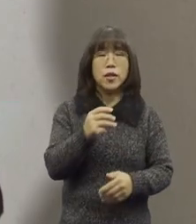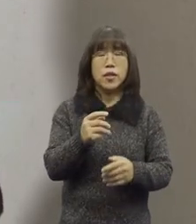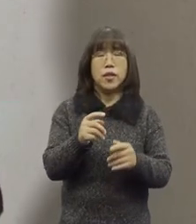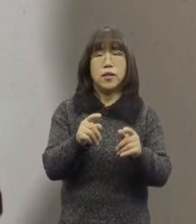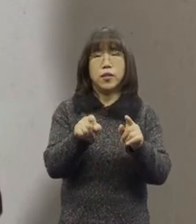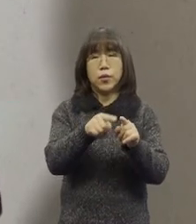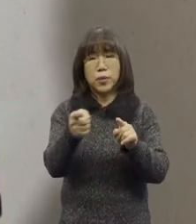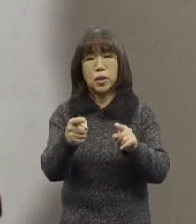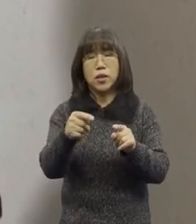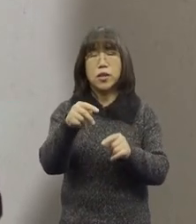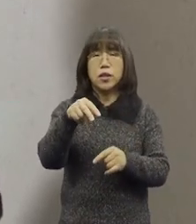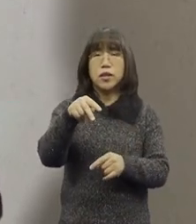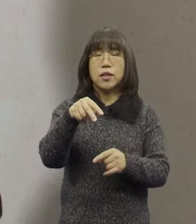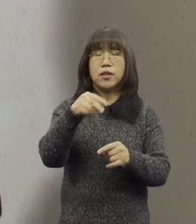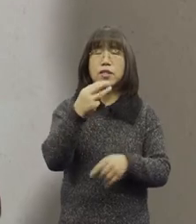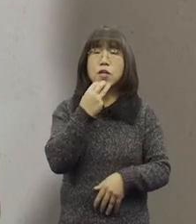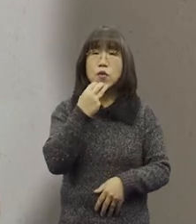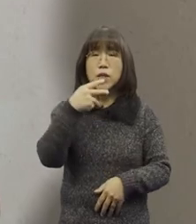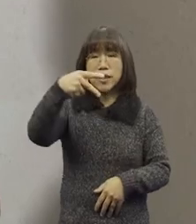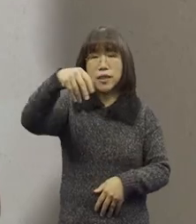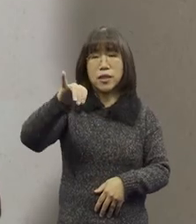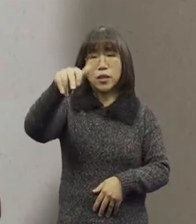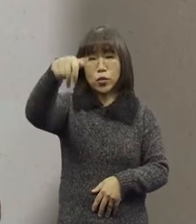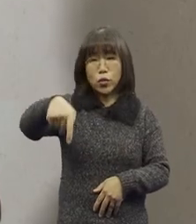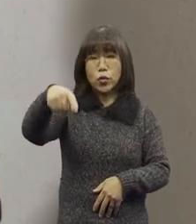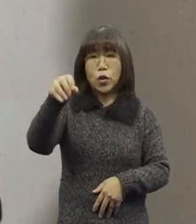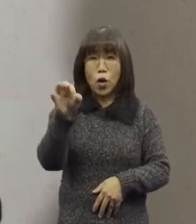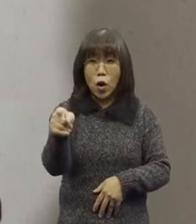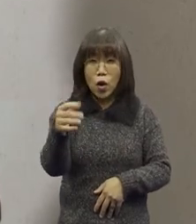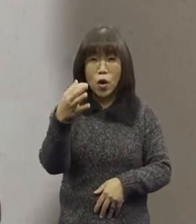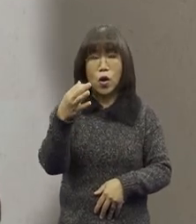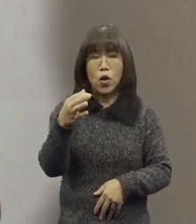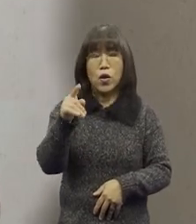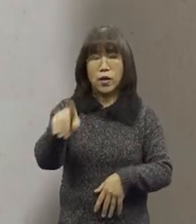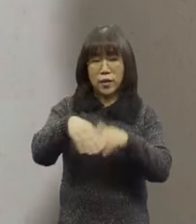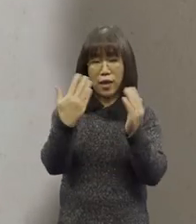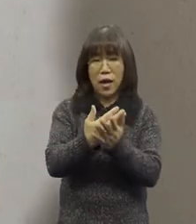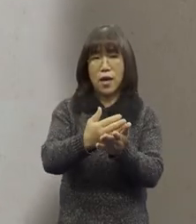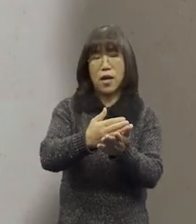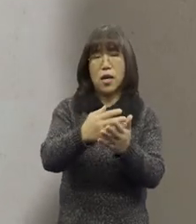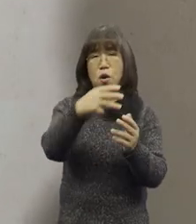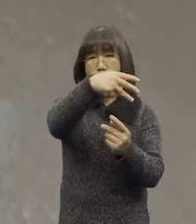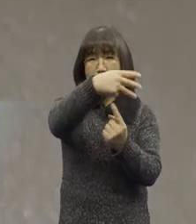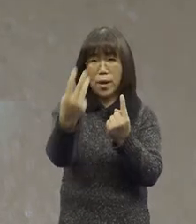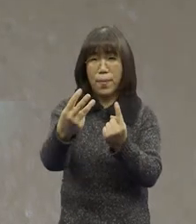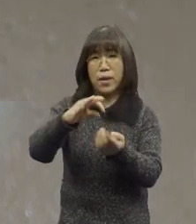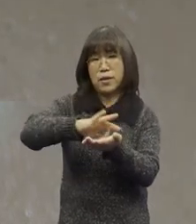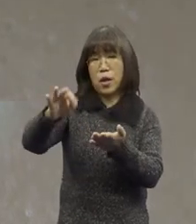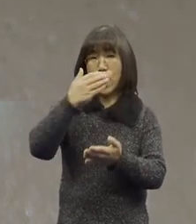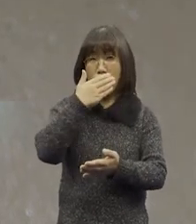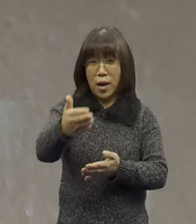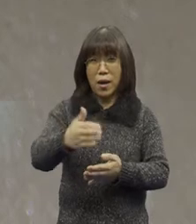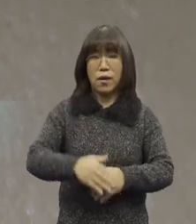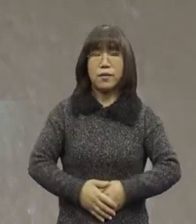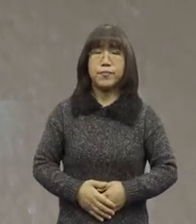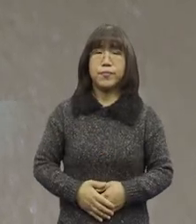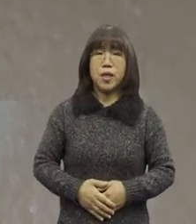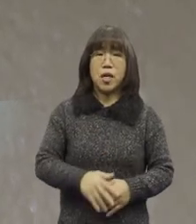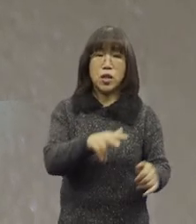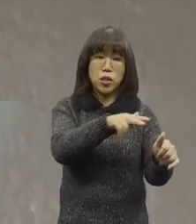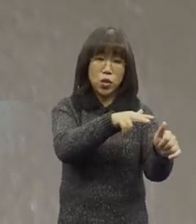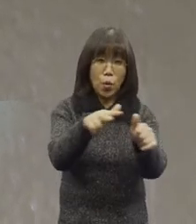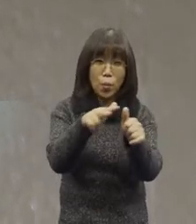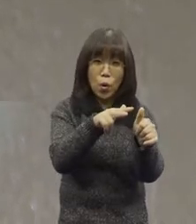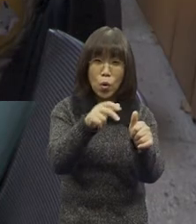서울이나 서울 시큐어 로 접속하시면 별도의 인증절차 없이 사용 가능합니다 강서구는 계층간의